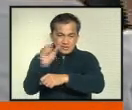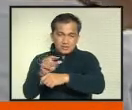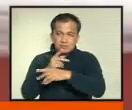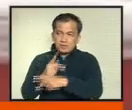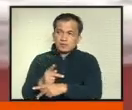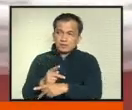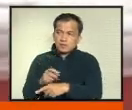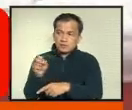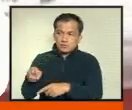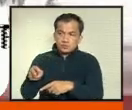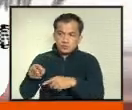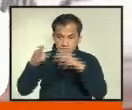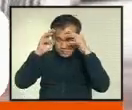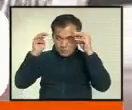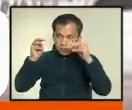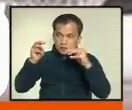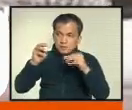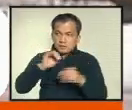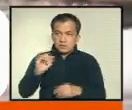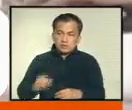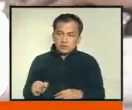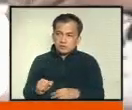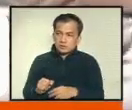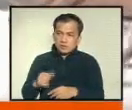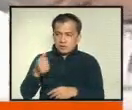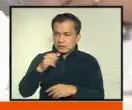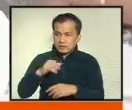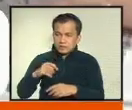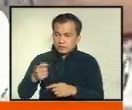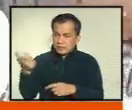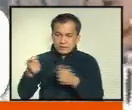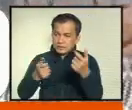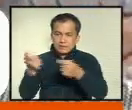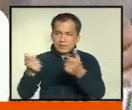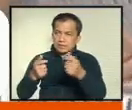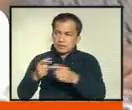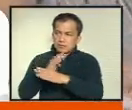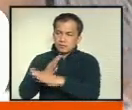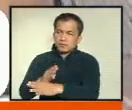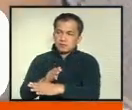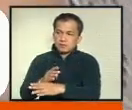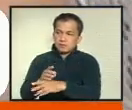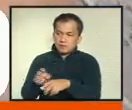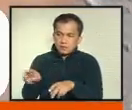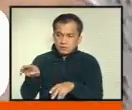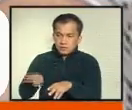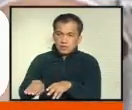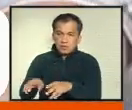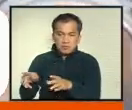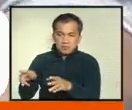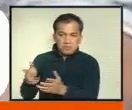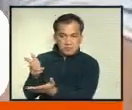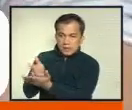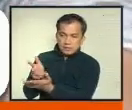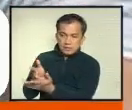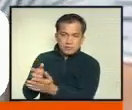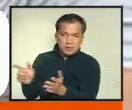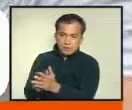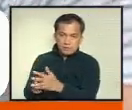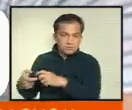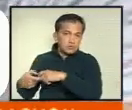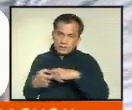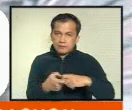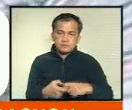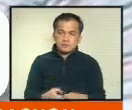Moreno na alisin ang anumang uri ng road obstruction sa ruta. Kahit sasakyan ng media na ipaparada sa no parking zones ay itoto.